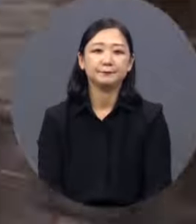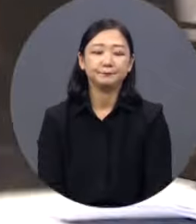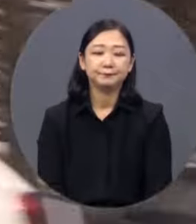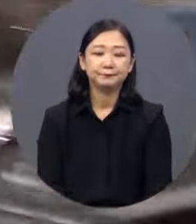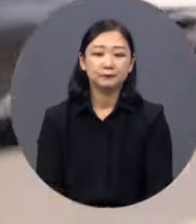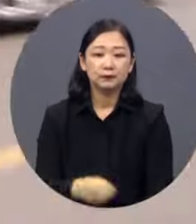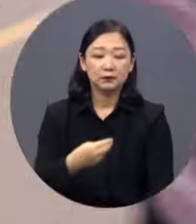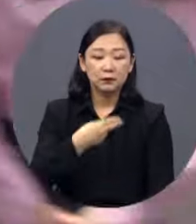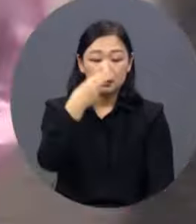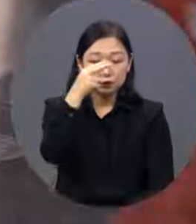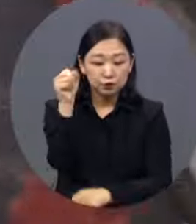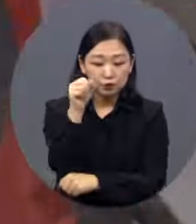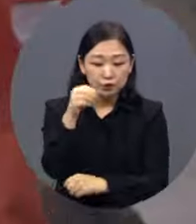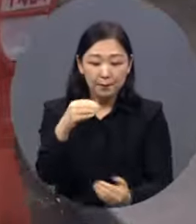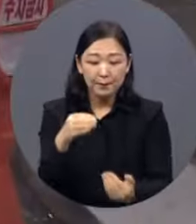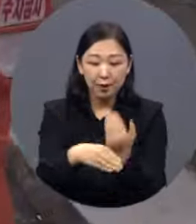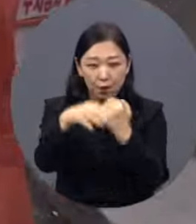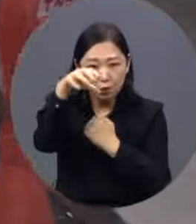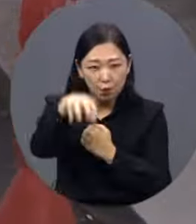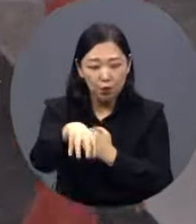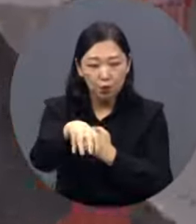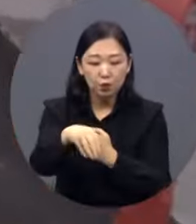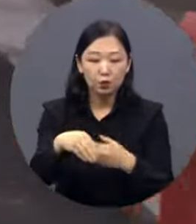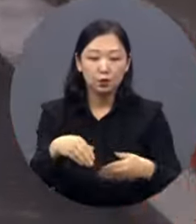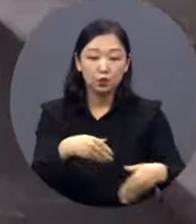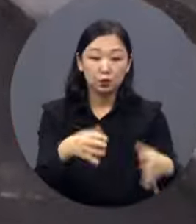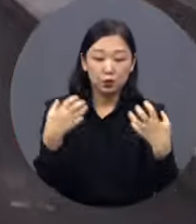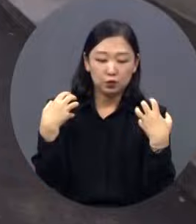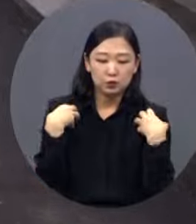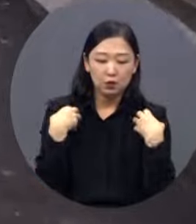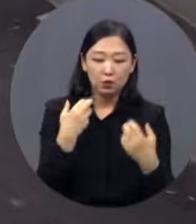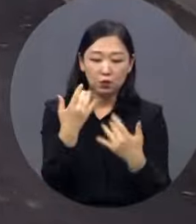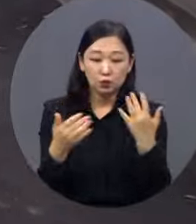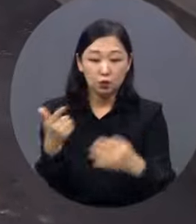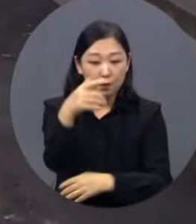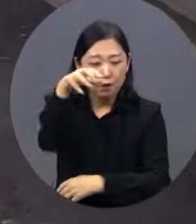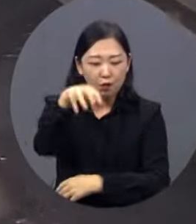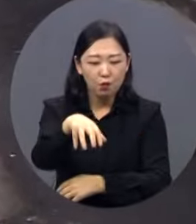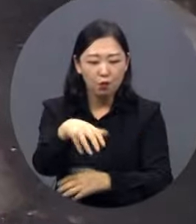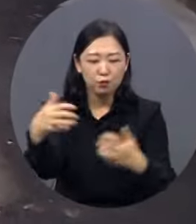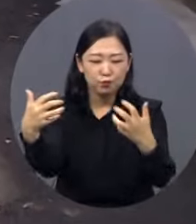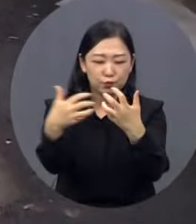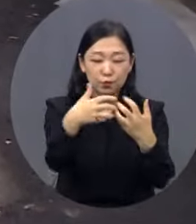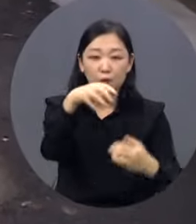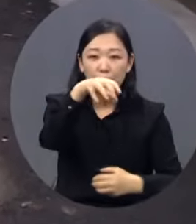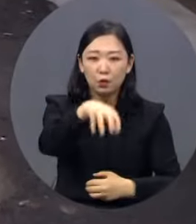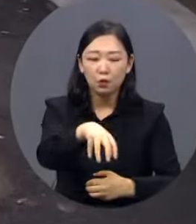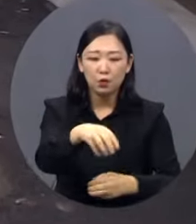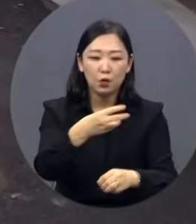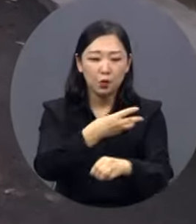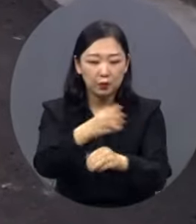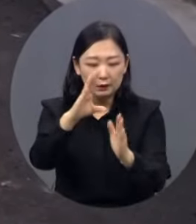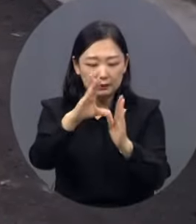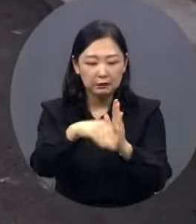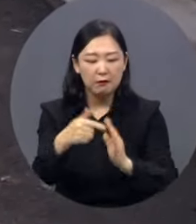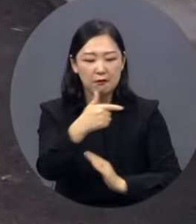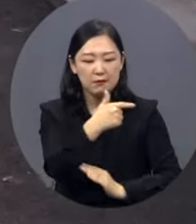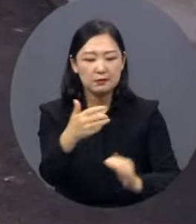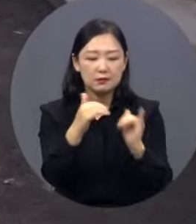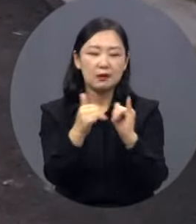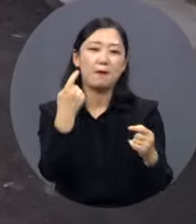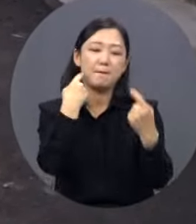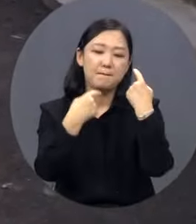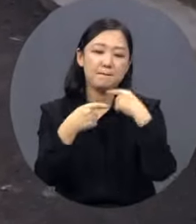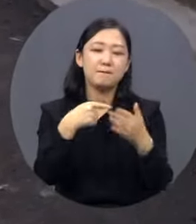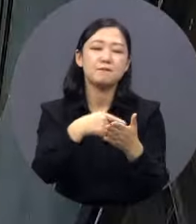음주 사고가 난 현장입니다 이곳은 도청과 소방서 등 관공서 등이 밀집한 곳이어서 퇴근 시간대 큰 임명 피해로